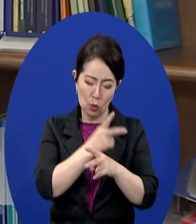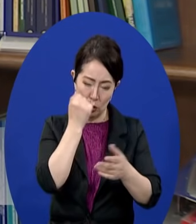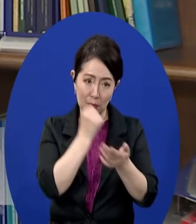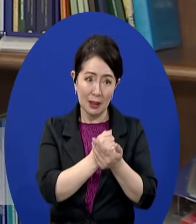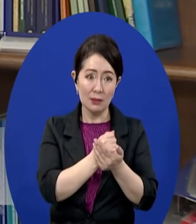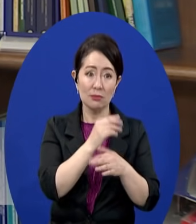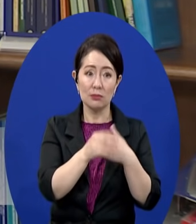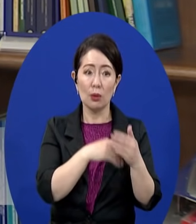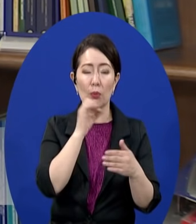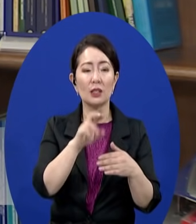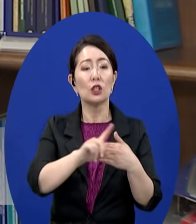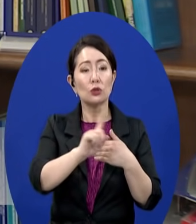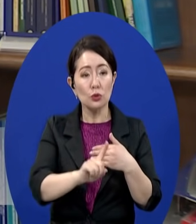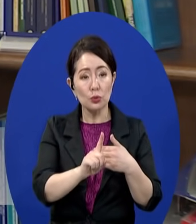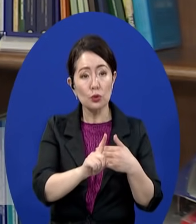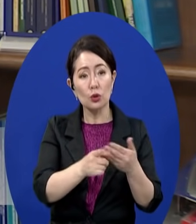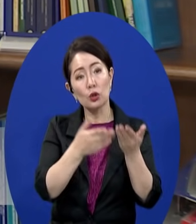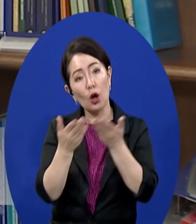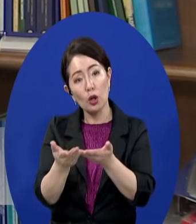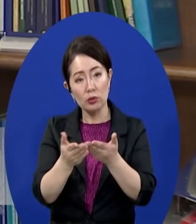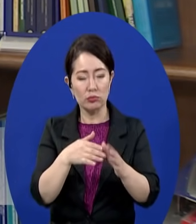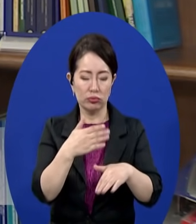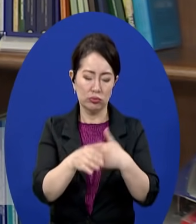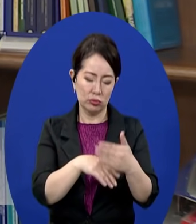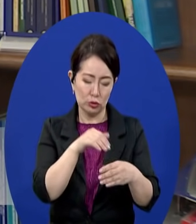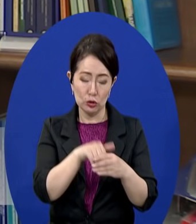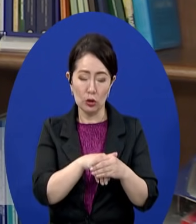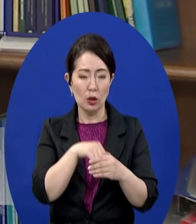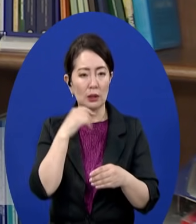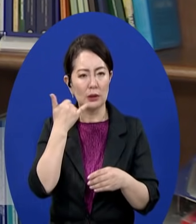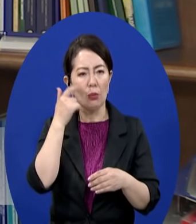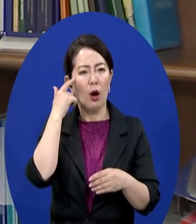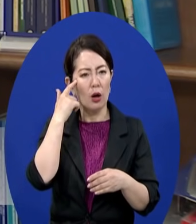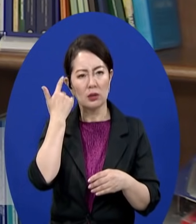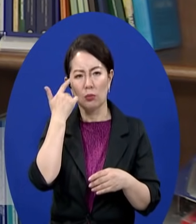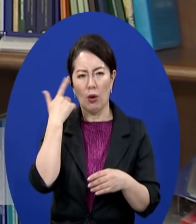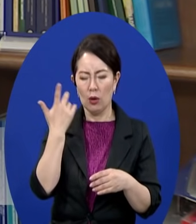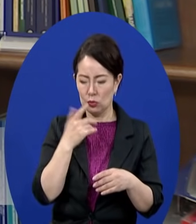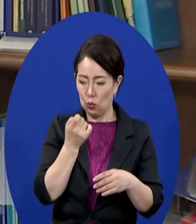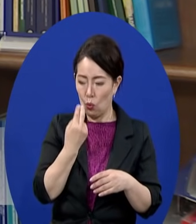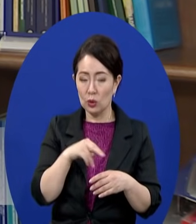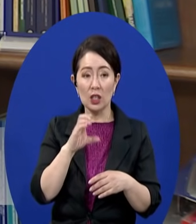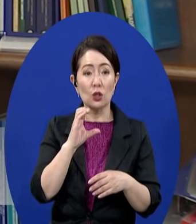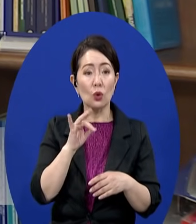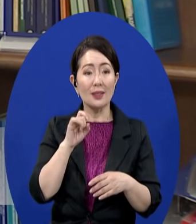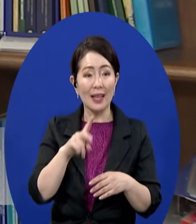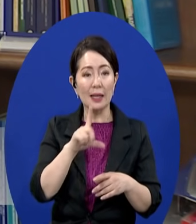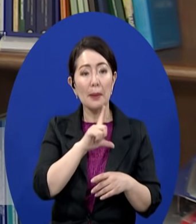батлагдсанаар цаашдаа зөвшөөрөл олгох энэ үйл ажиллагаан дээр бас ойлгомжгүй буюу зарим хүн суртлуудыг одоо арилгах